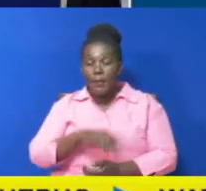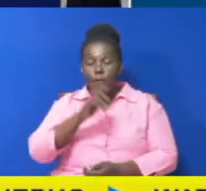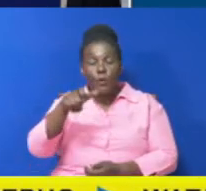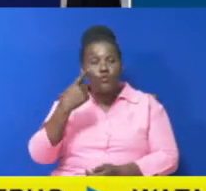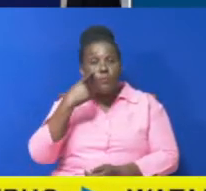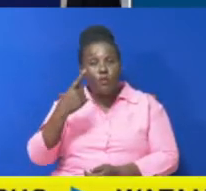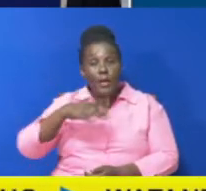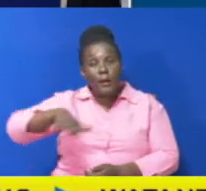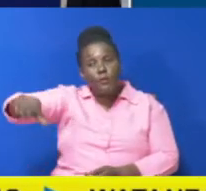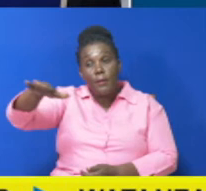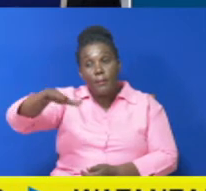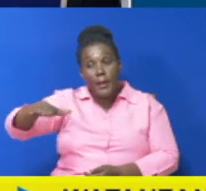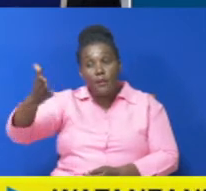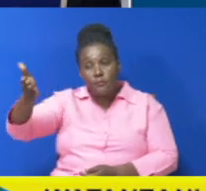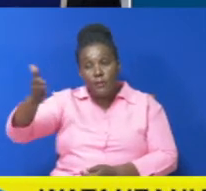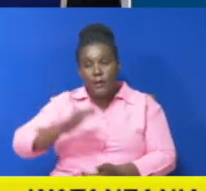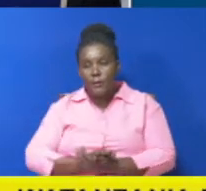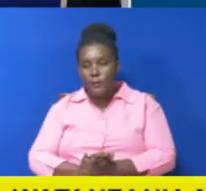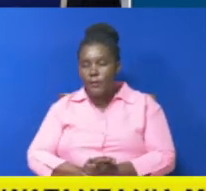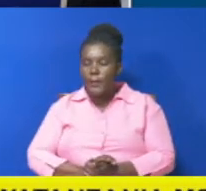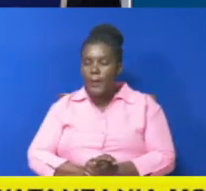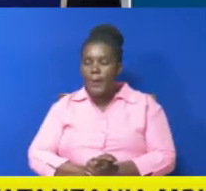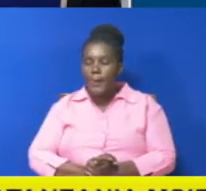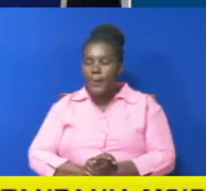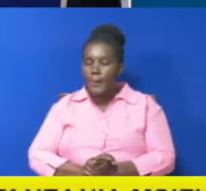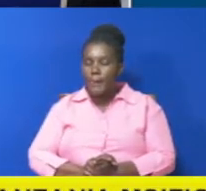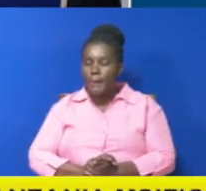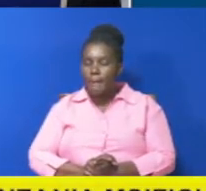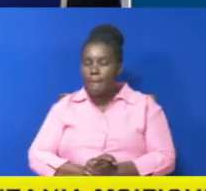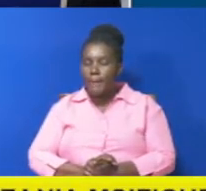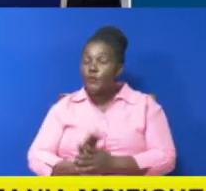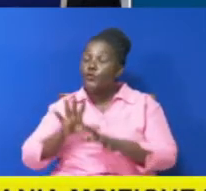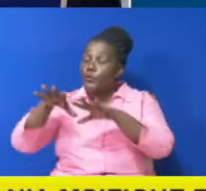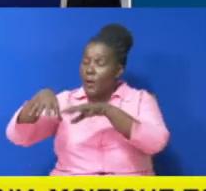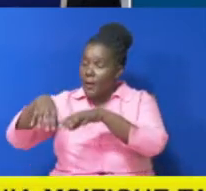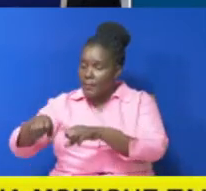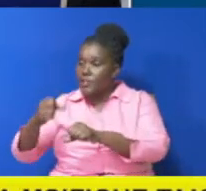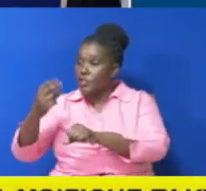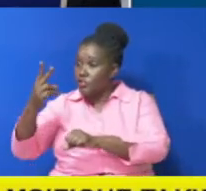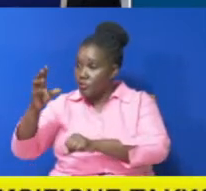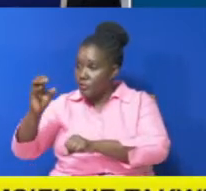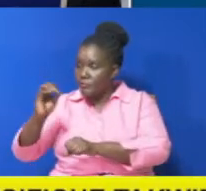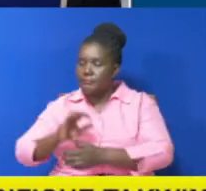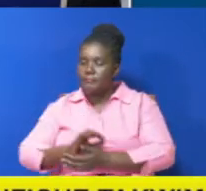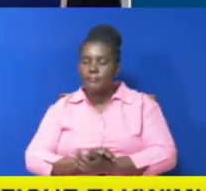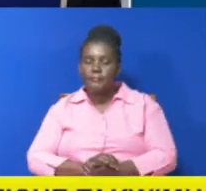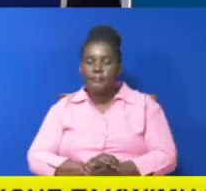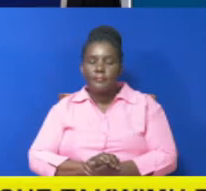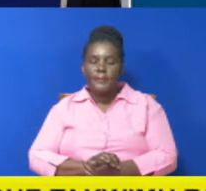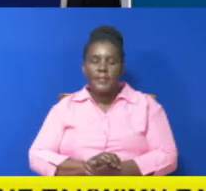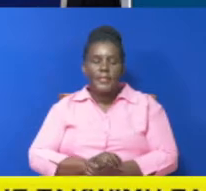kwa mazingira ya kiushahidi kushiriki tukio lile walikamatwa.